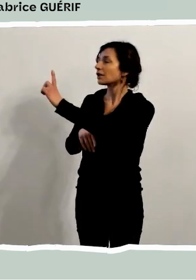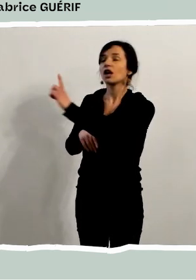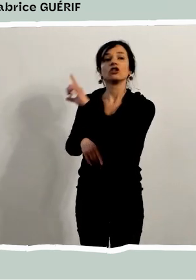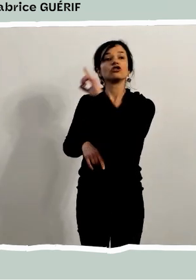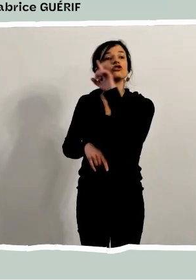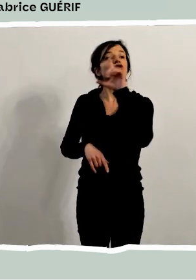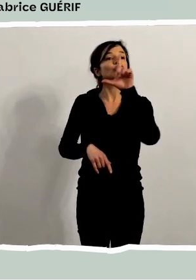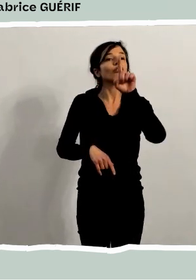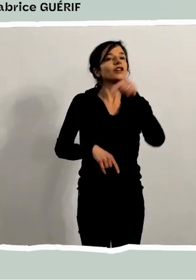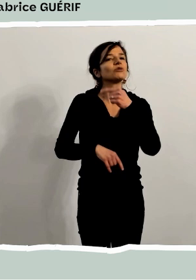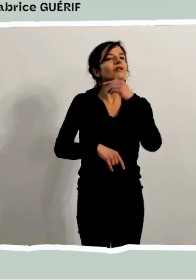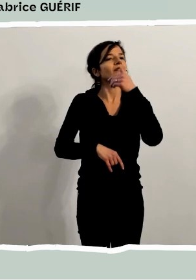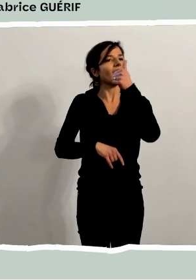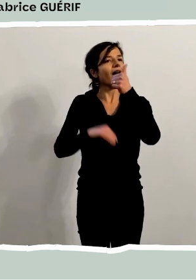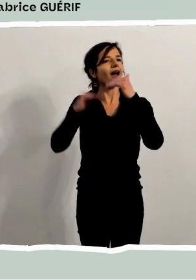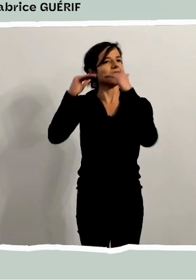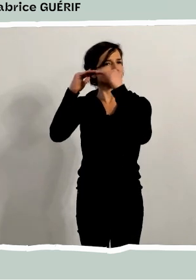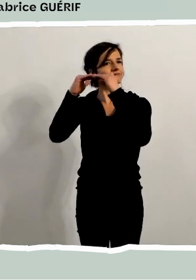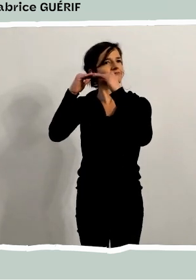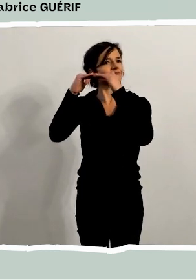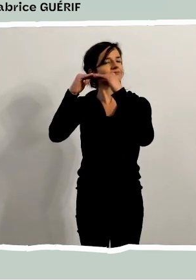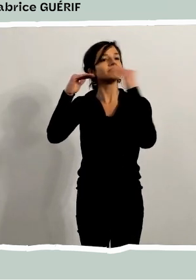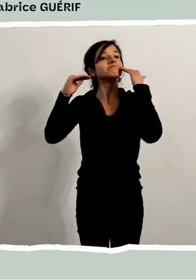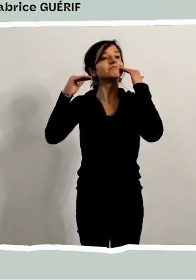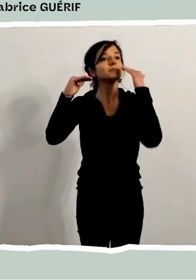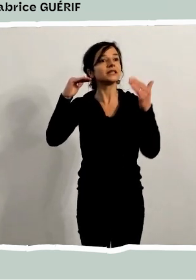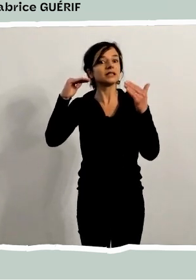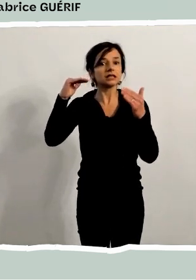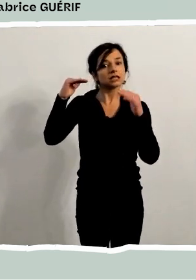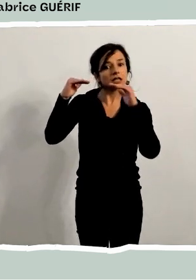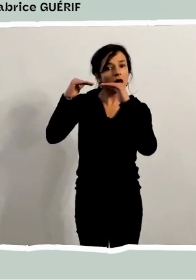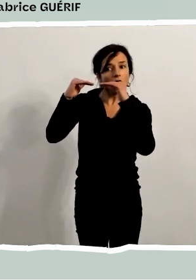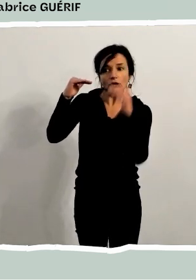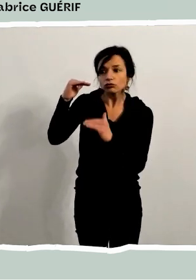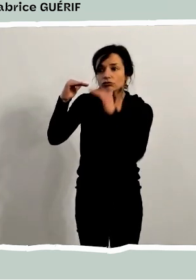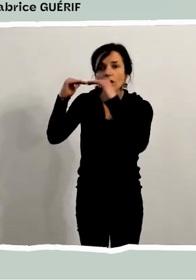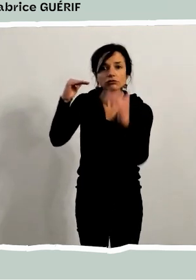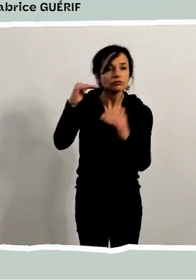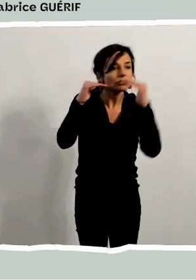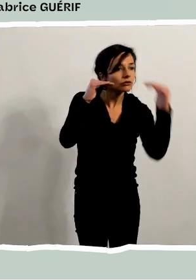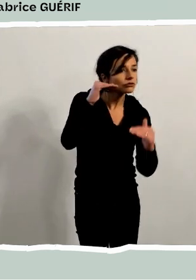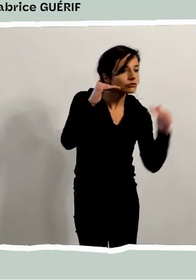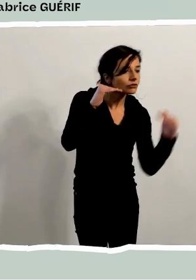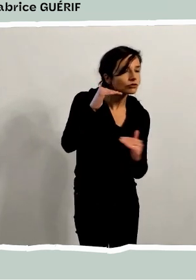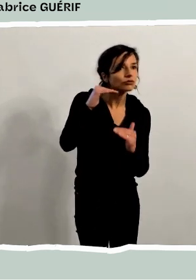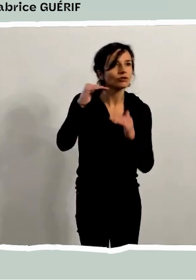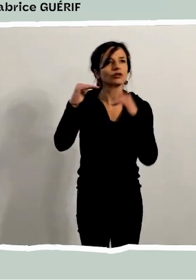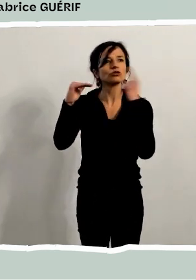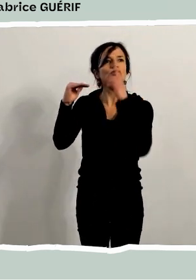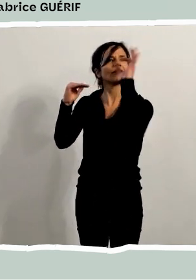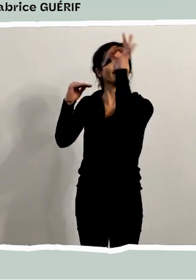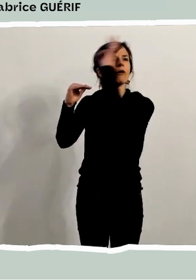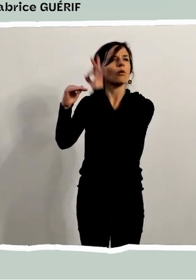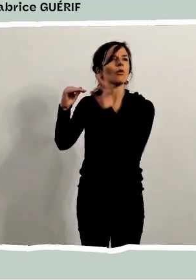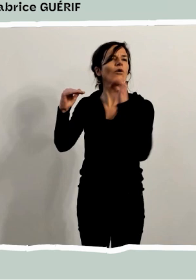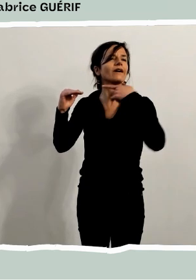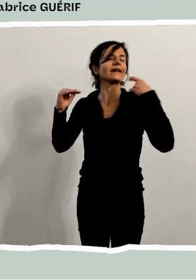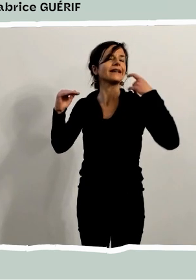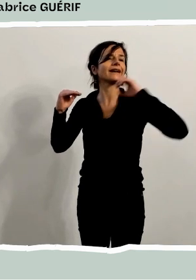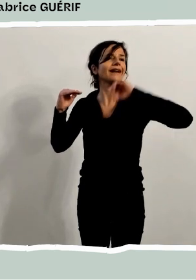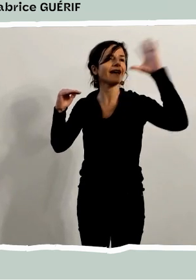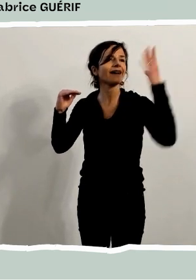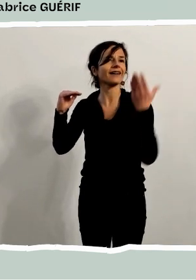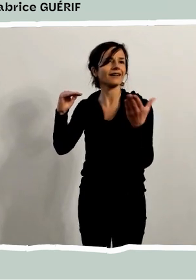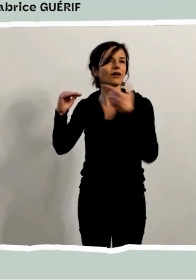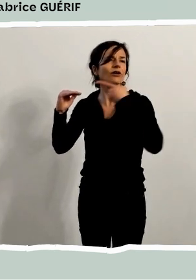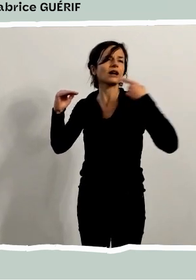et lorsque le nombre moyen d'enfants par femme est inférieur à ce seuil, vous voyez, ce sont des petits ronds en gris clair, en gris